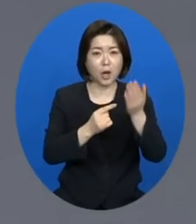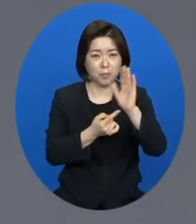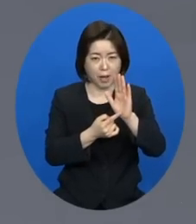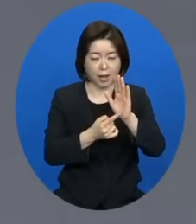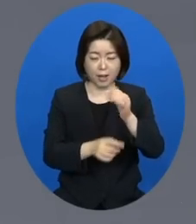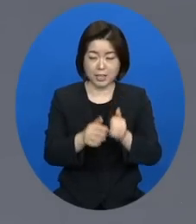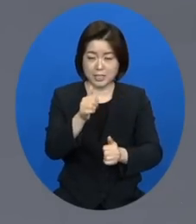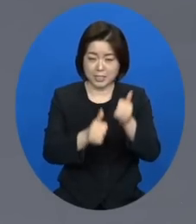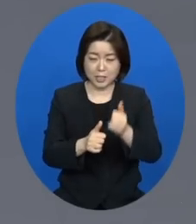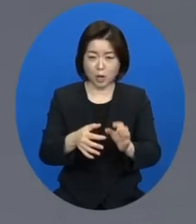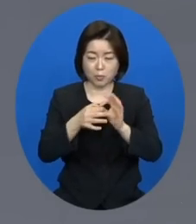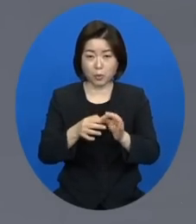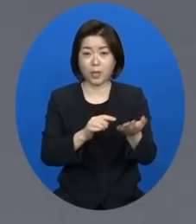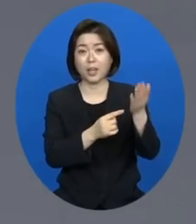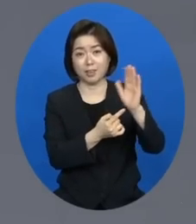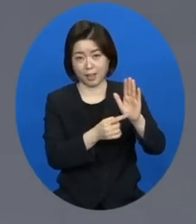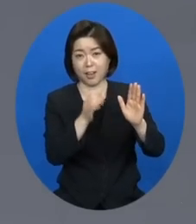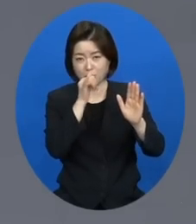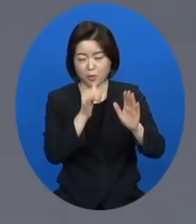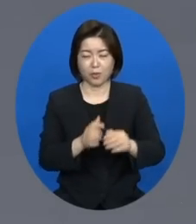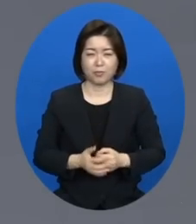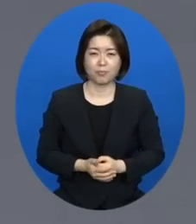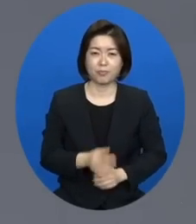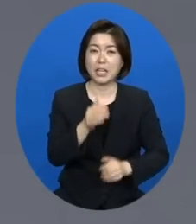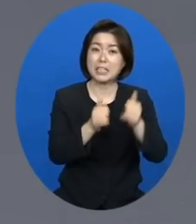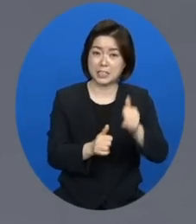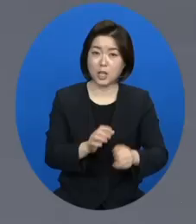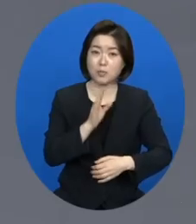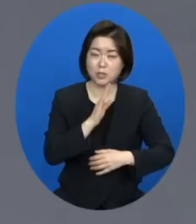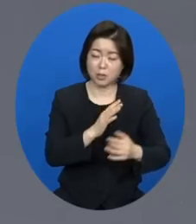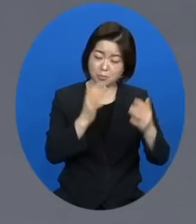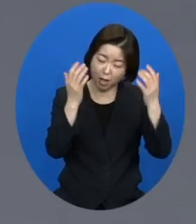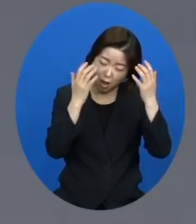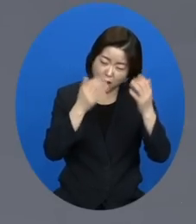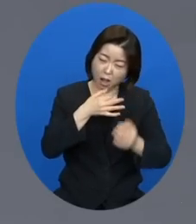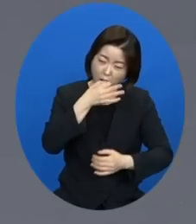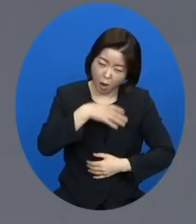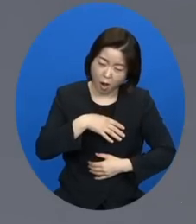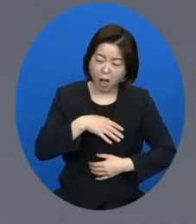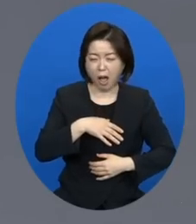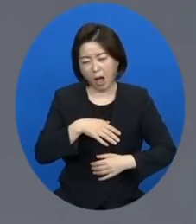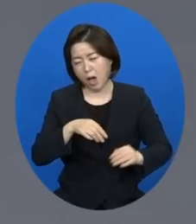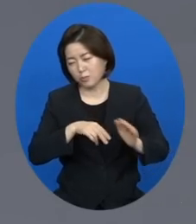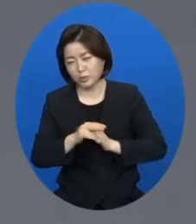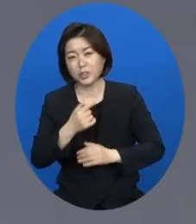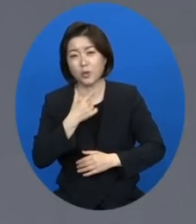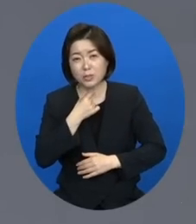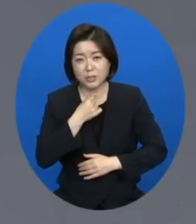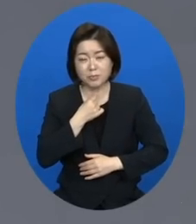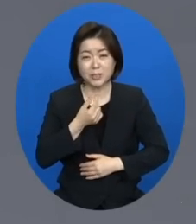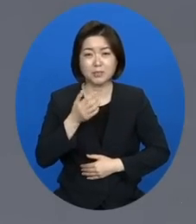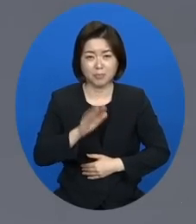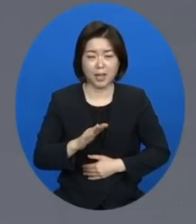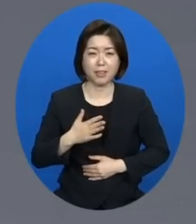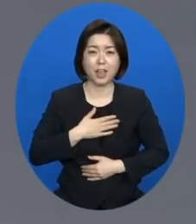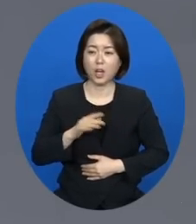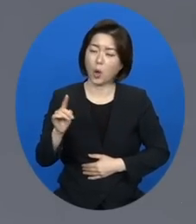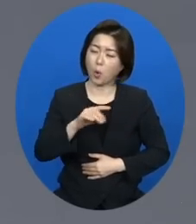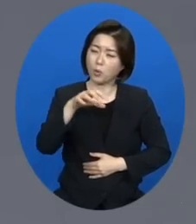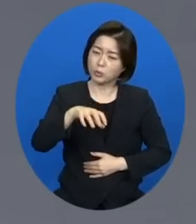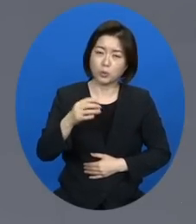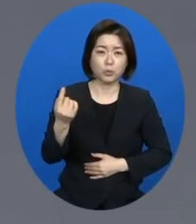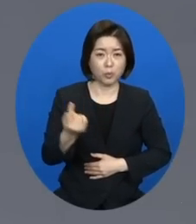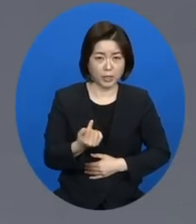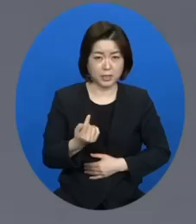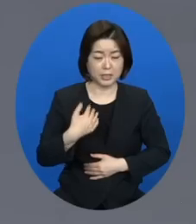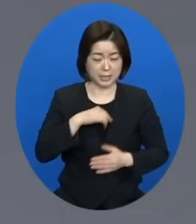시험을 통해서 나타나게 되는 겁니다. 시험은 정말 고통스럽고 피하고 싶은 것이지만 내가 어느 위치에 있는지 내